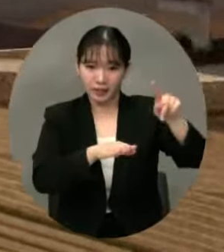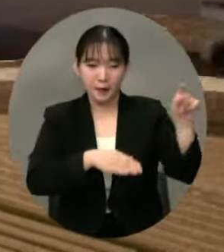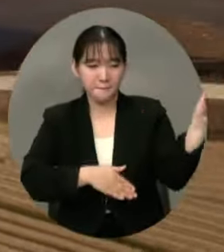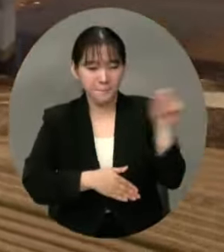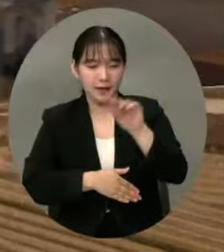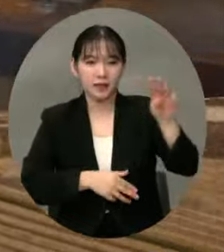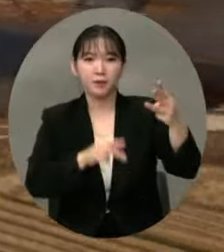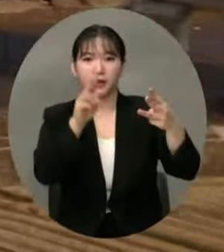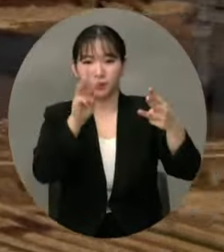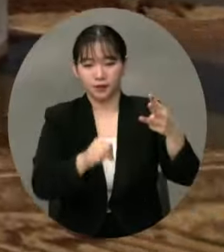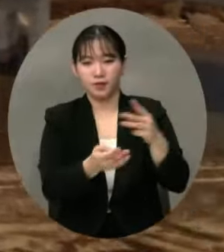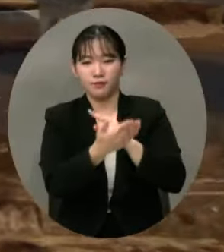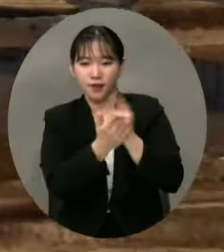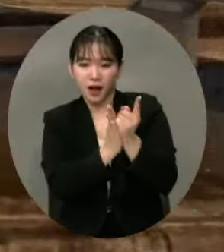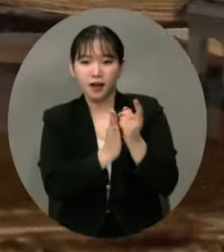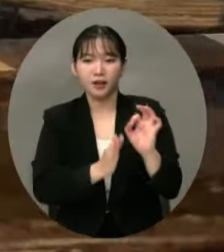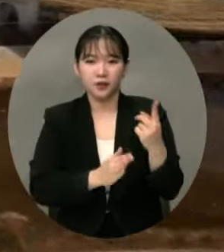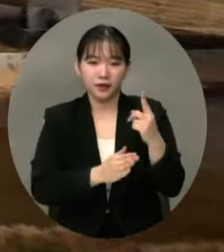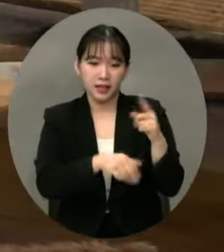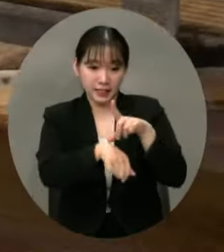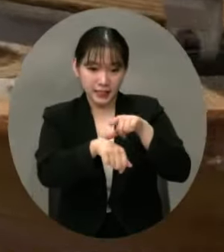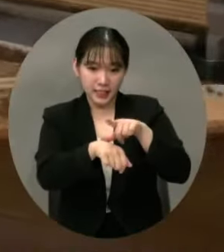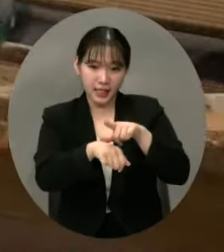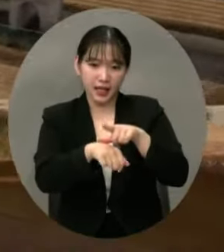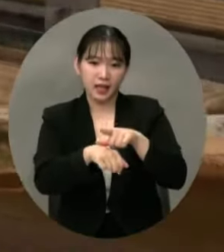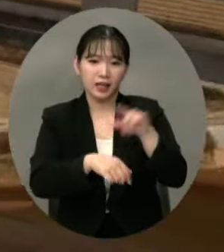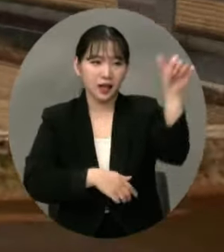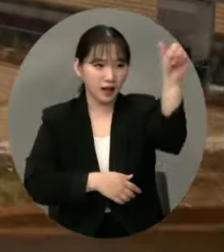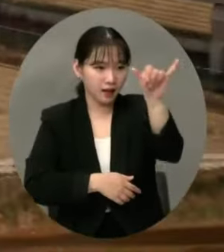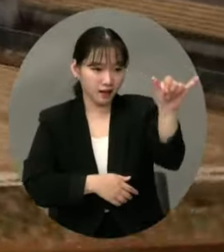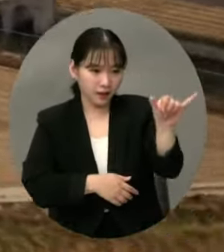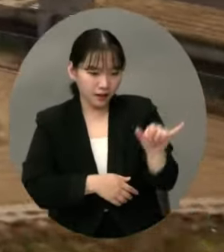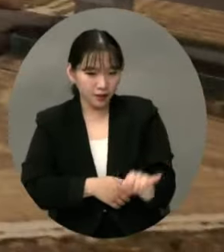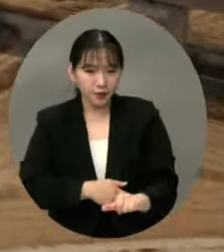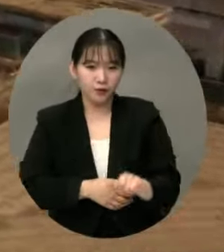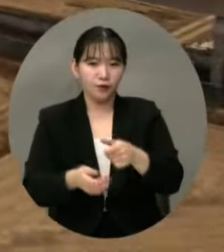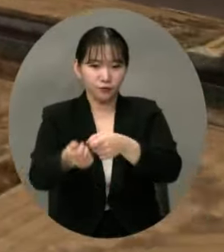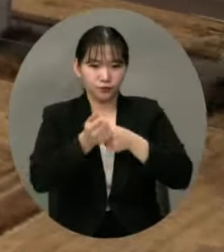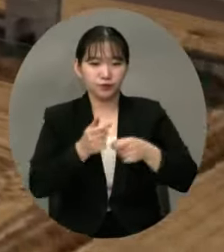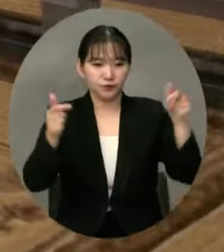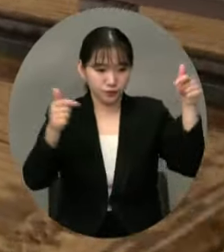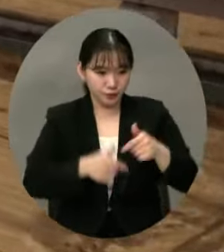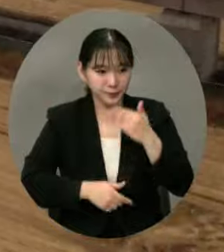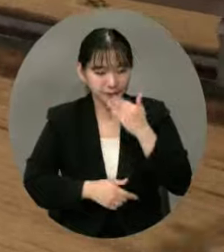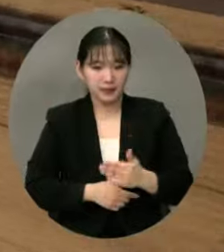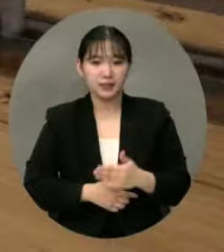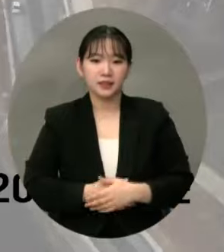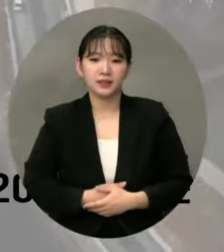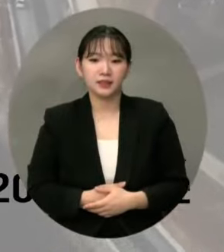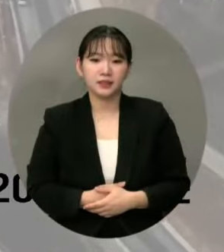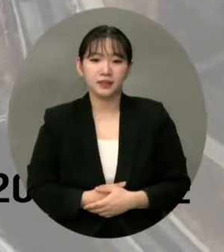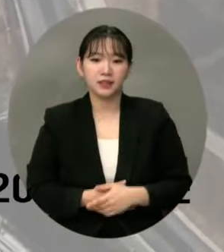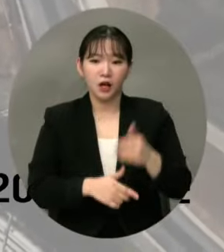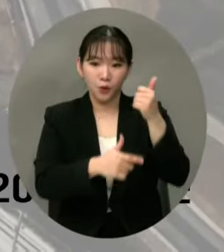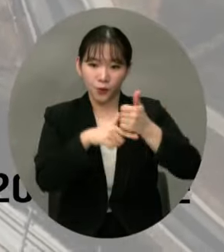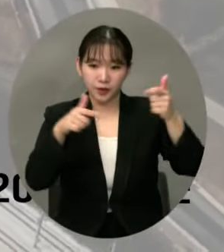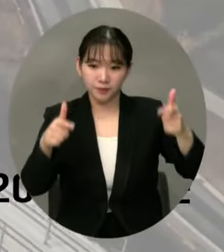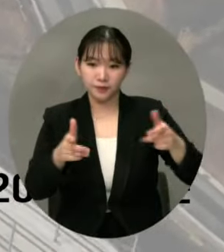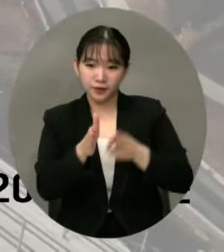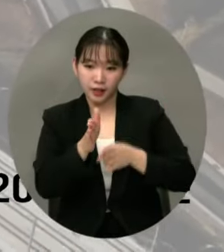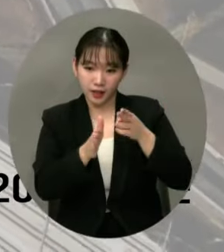시속 300km의 속도로 시간적인 측면에서 한반도 국토 면적을 대폭 축소했다고도 볼 수 있는데요. 호남선의